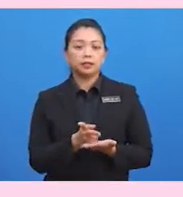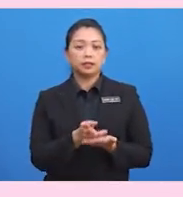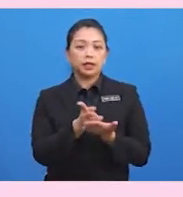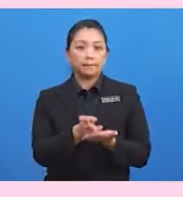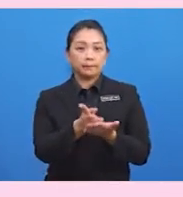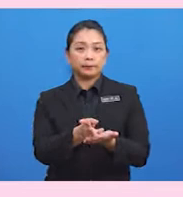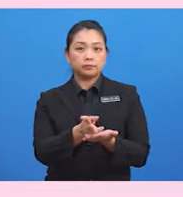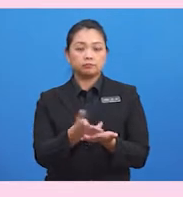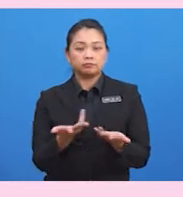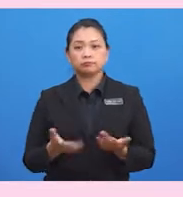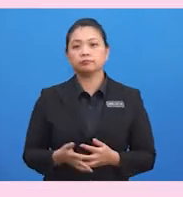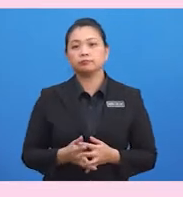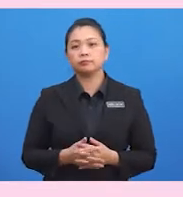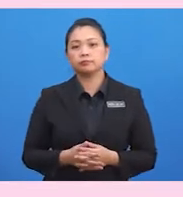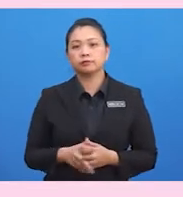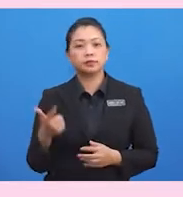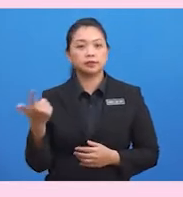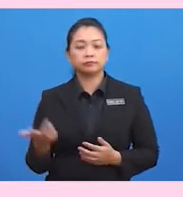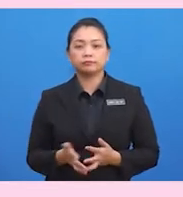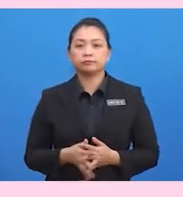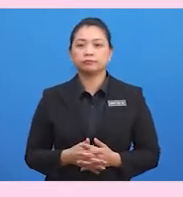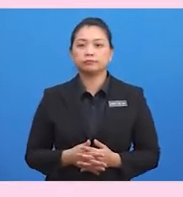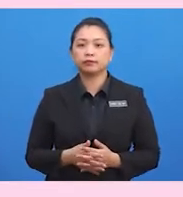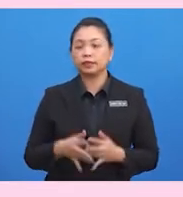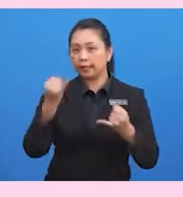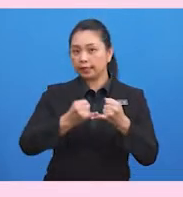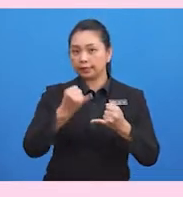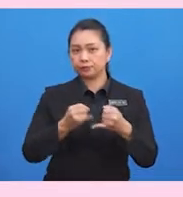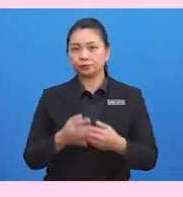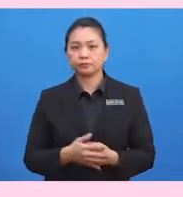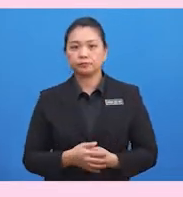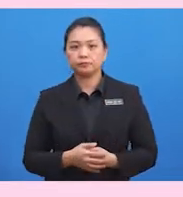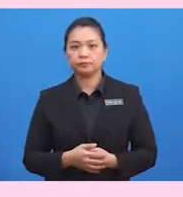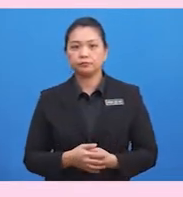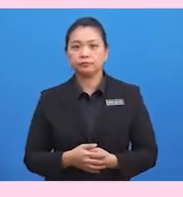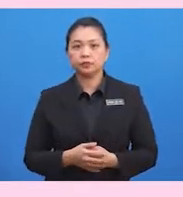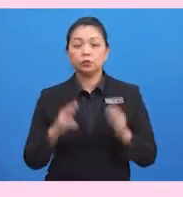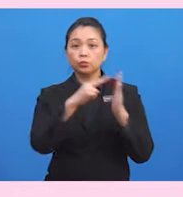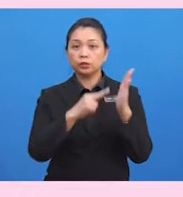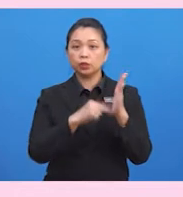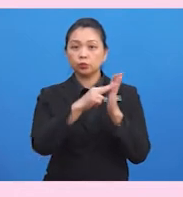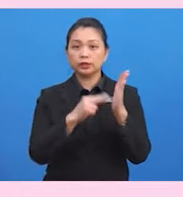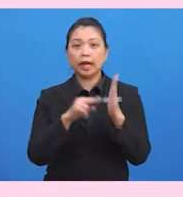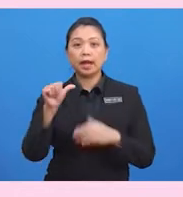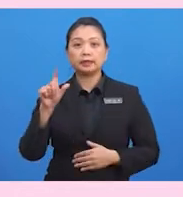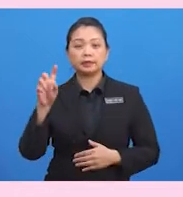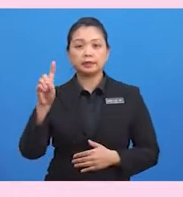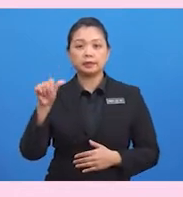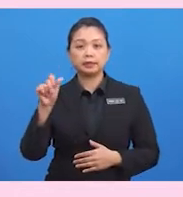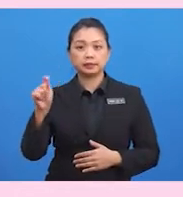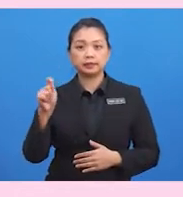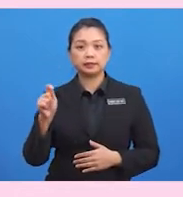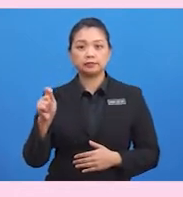kiwi dan Sya ndar dan undang-undang yang terakhir ialah undang-undang adat-adat